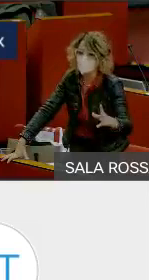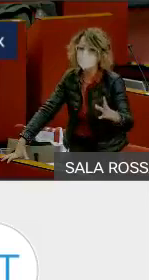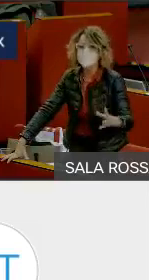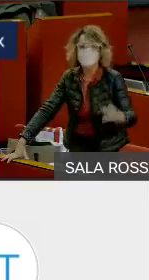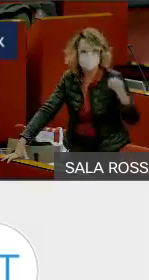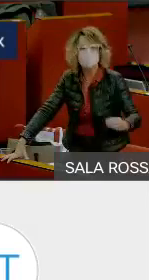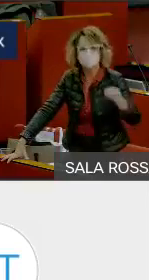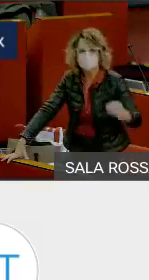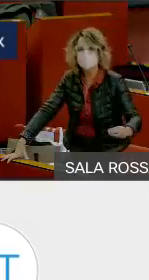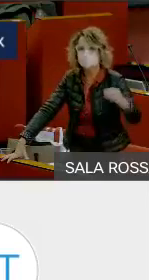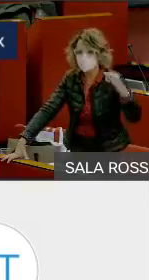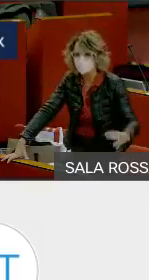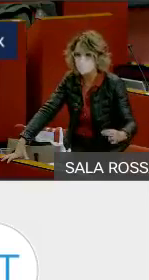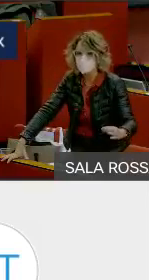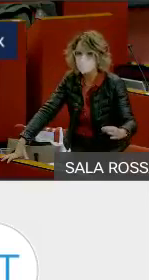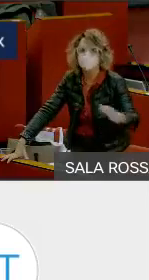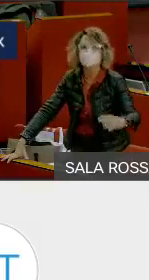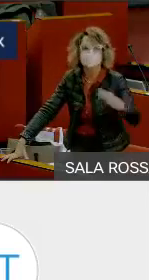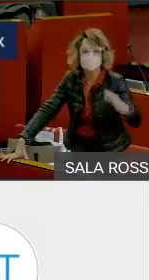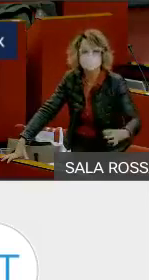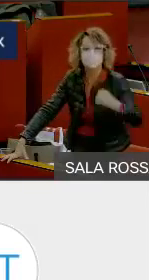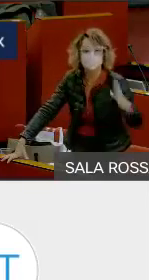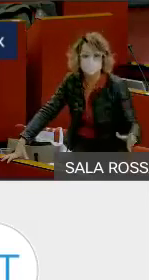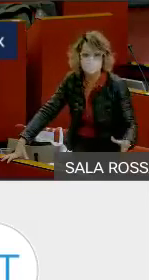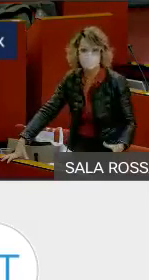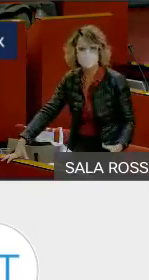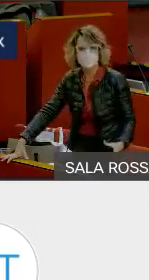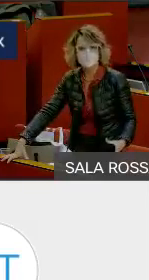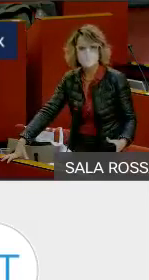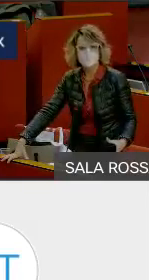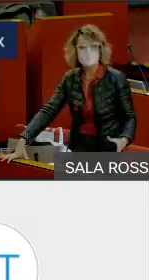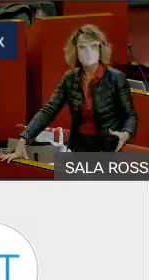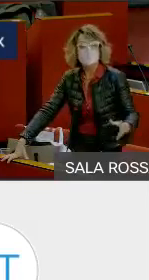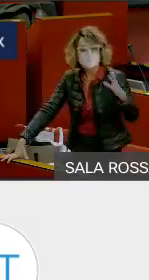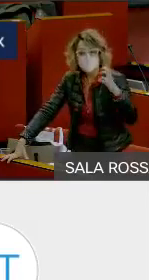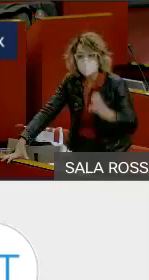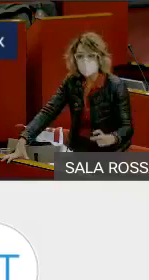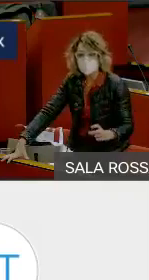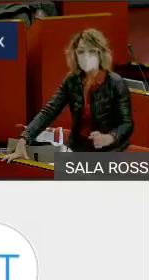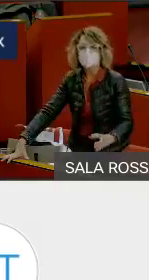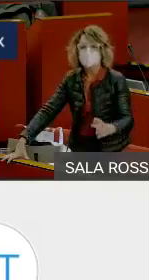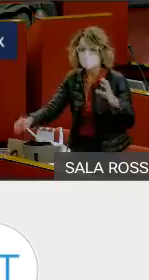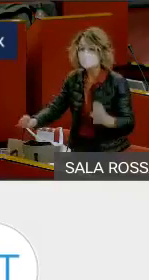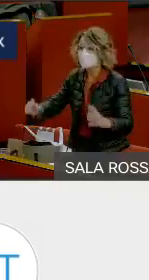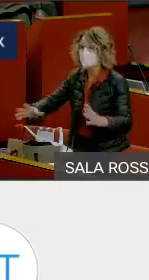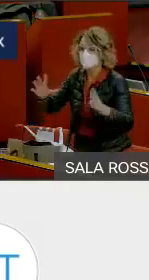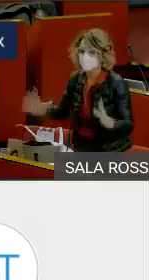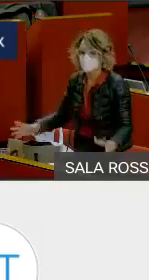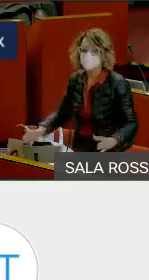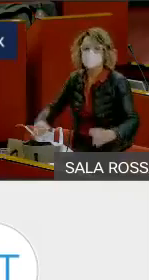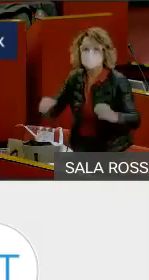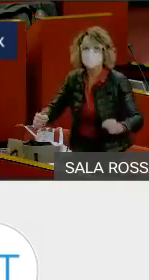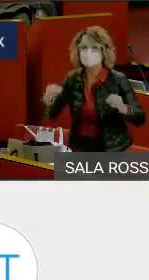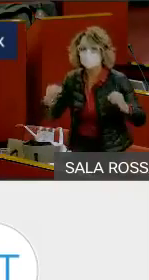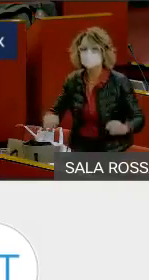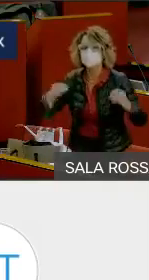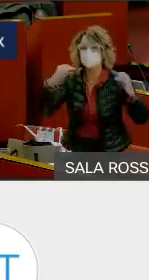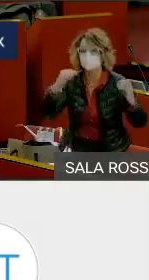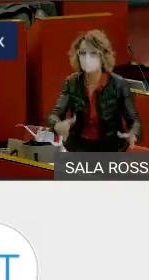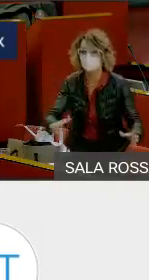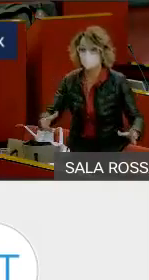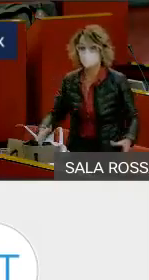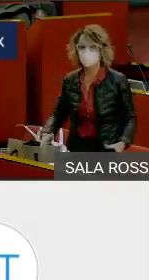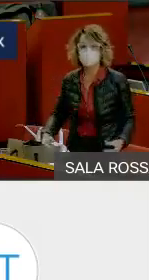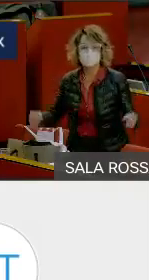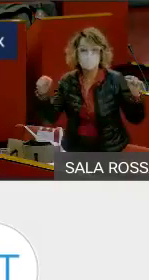di quello che dicono i cittadini non interessa nulla e che a voi la cosa più importante è l'interesse del